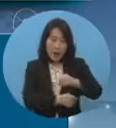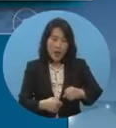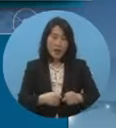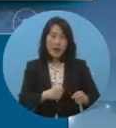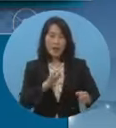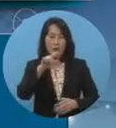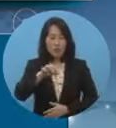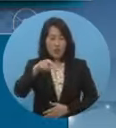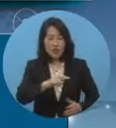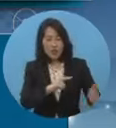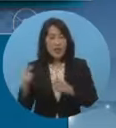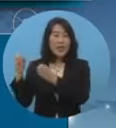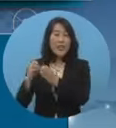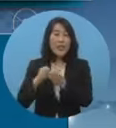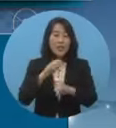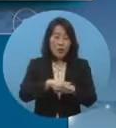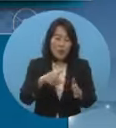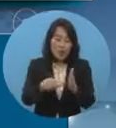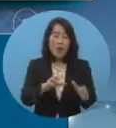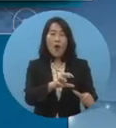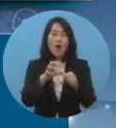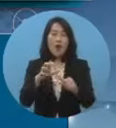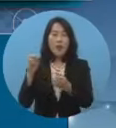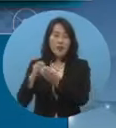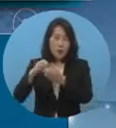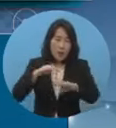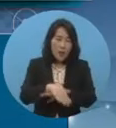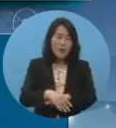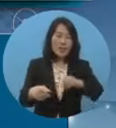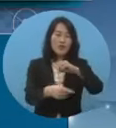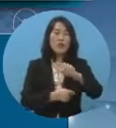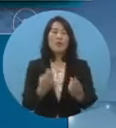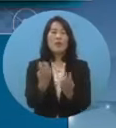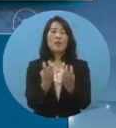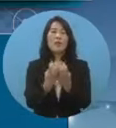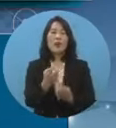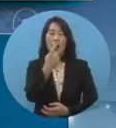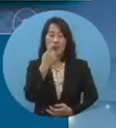등 여러 재래 농기구 를 사용해 전통 탈북 방식의 체험을 진행합니다